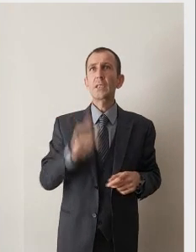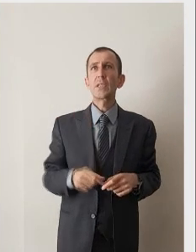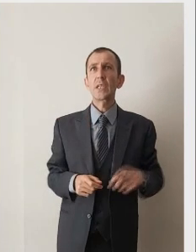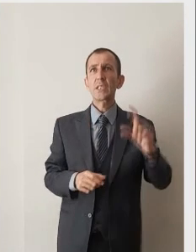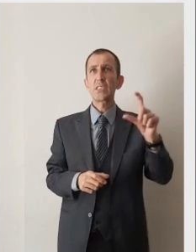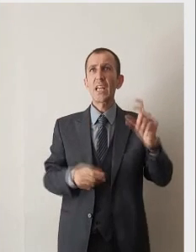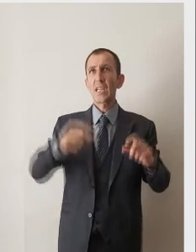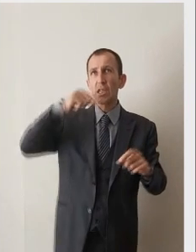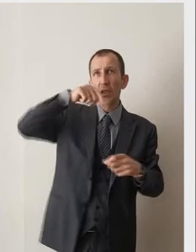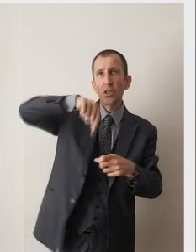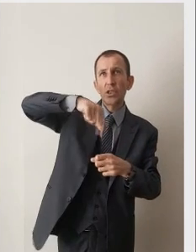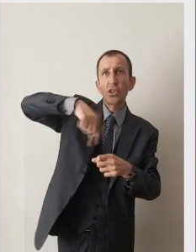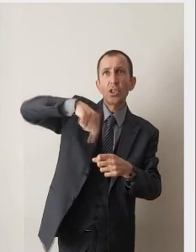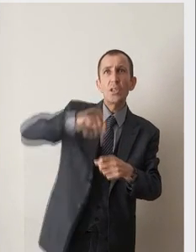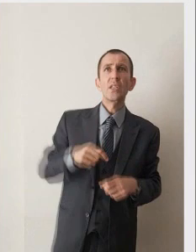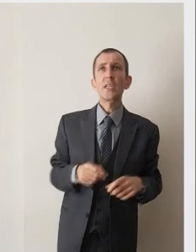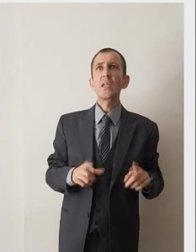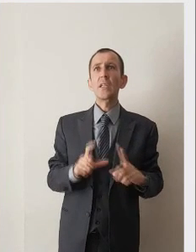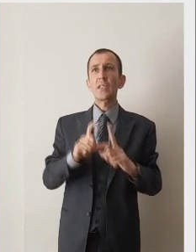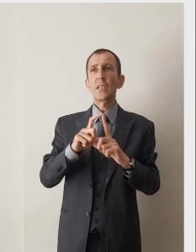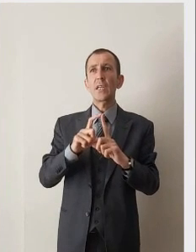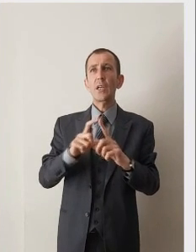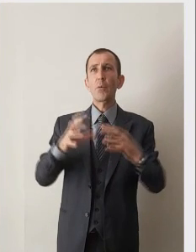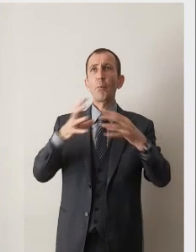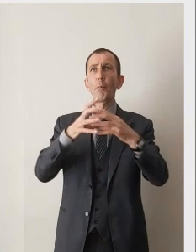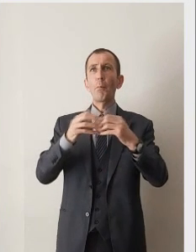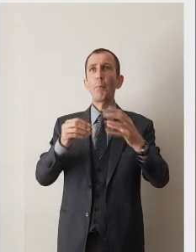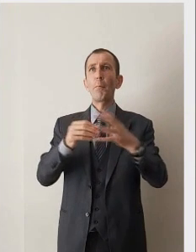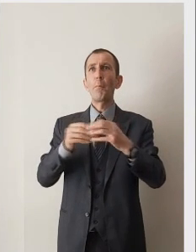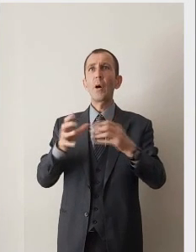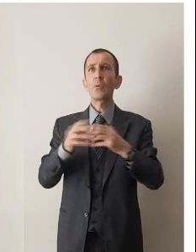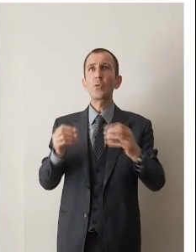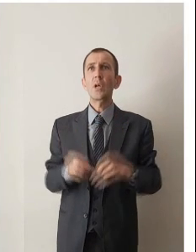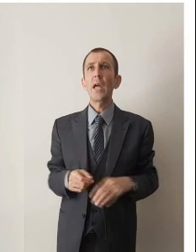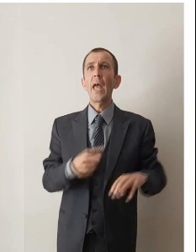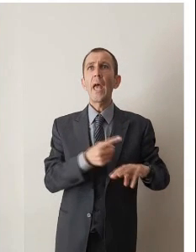buğday yapılan yerlerde koyun yetiştiriciliğinin de daha fazla olduğunu görüyoruz.